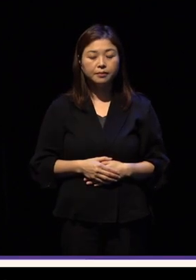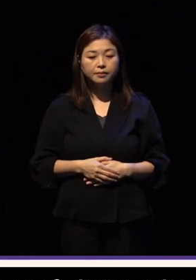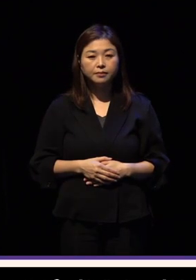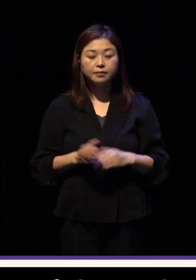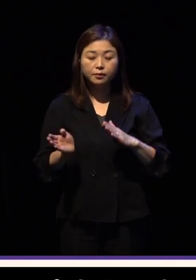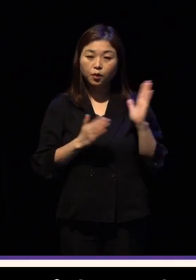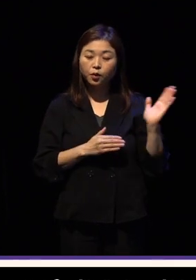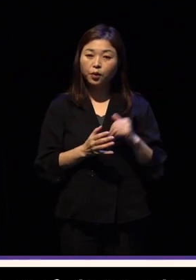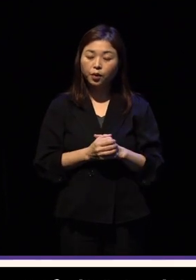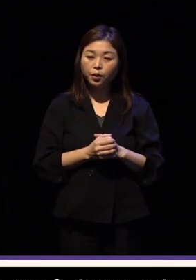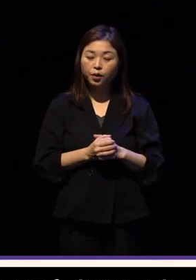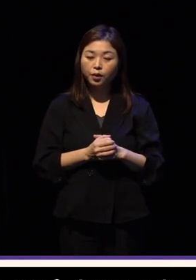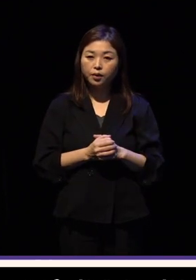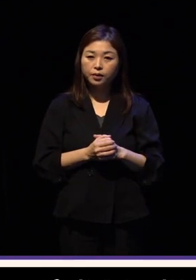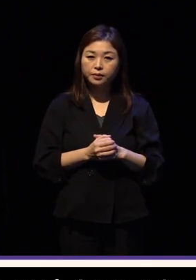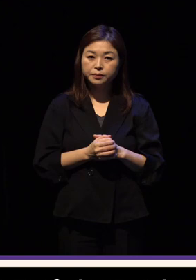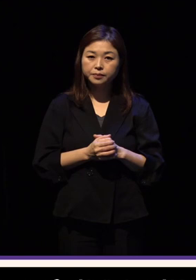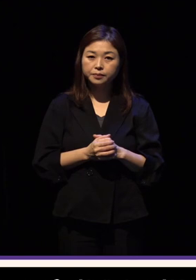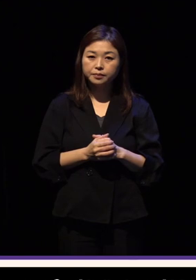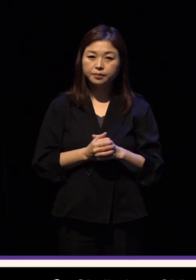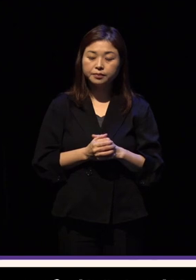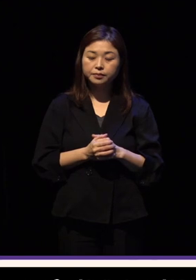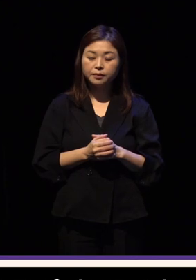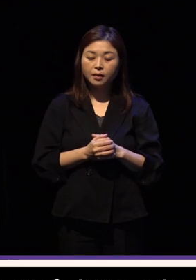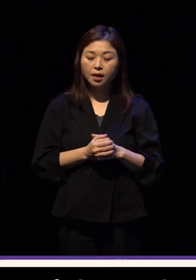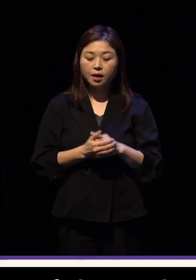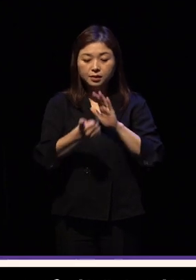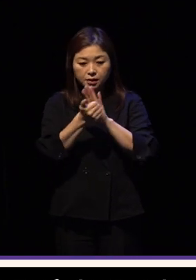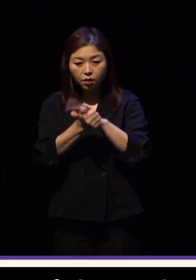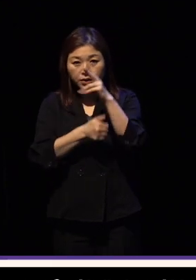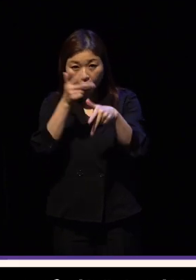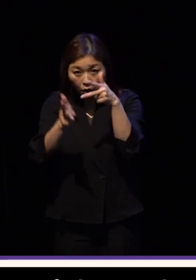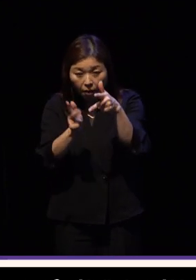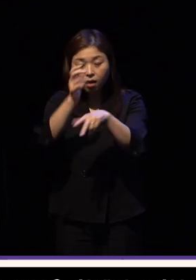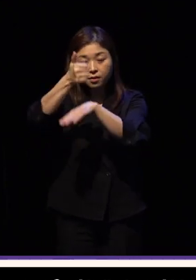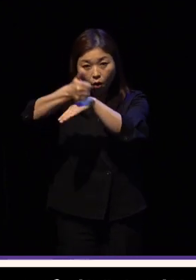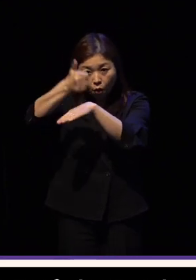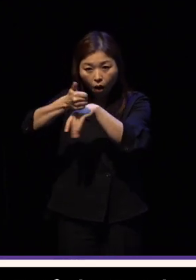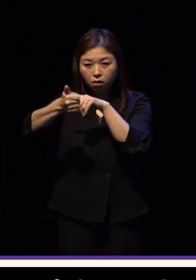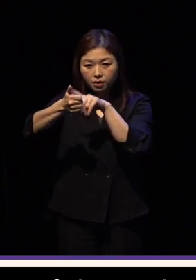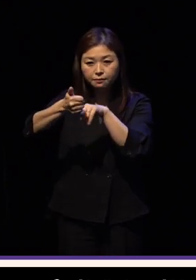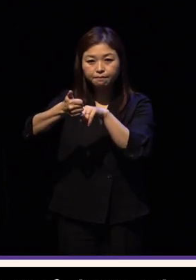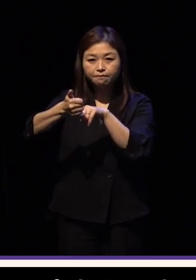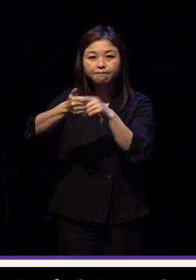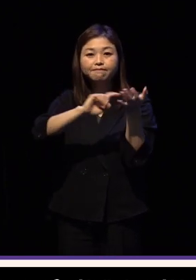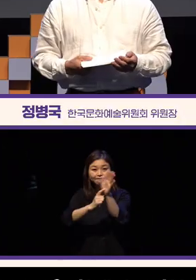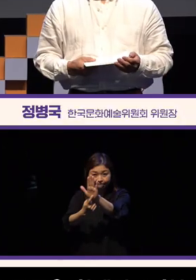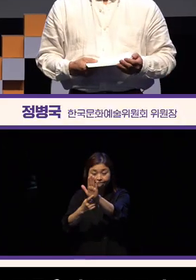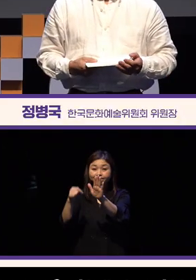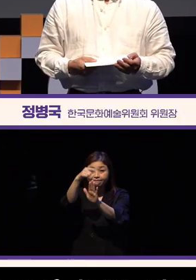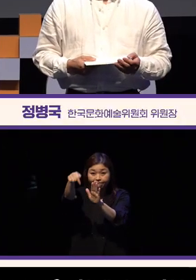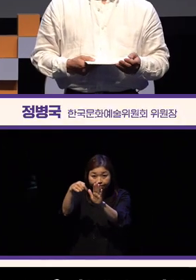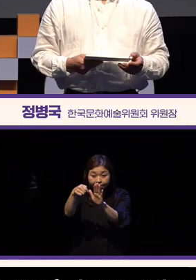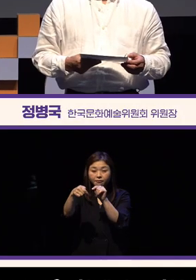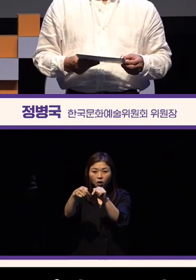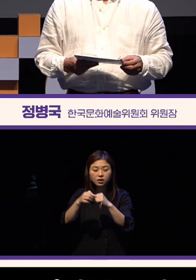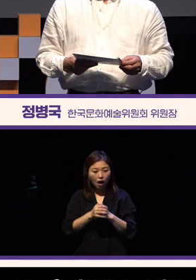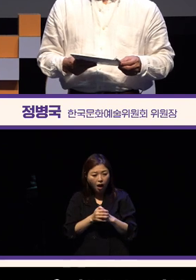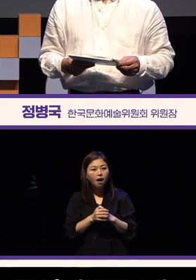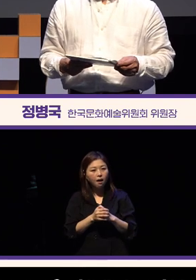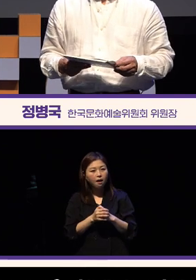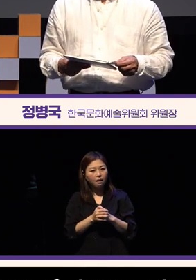또 현장에서는 지원 사업의 결과물을 공유해서 지원 사업의 경향성에 대한